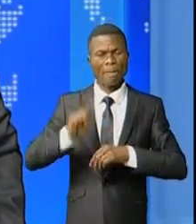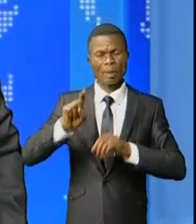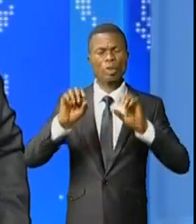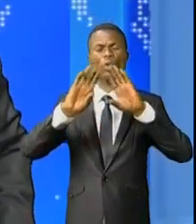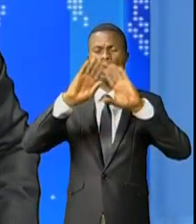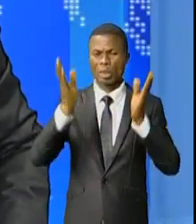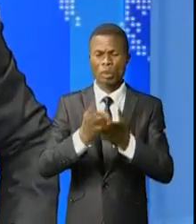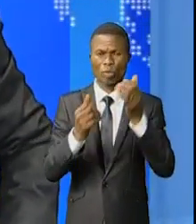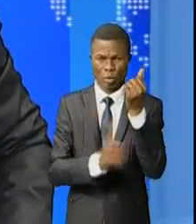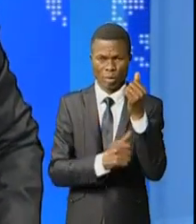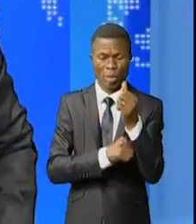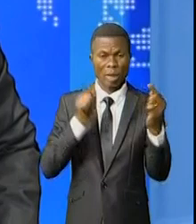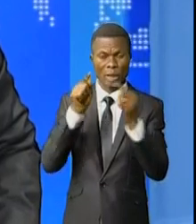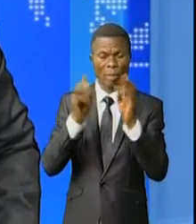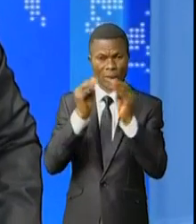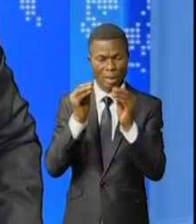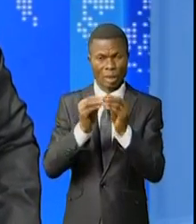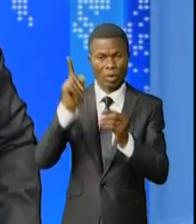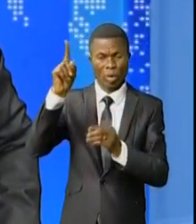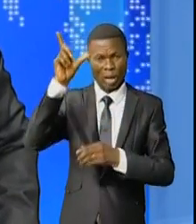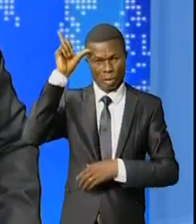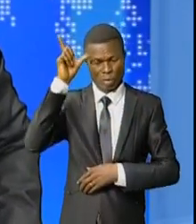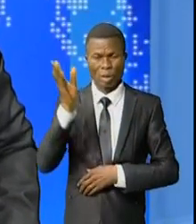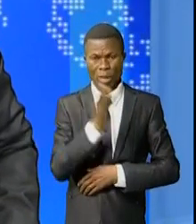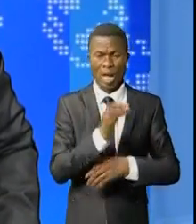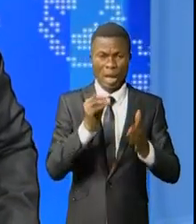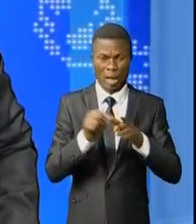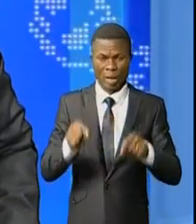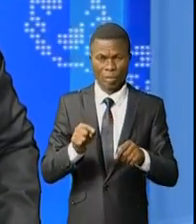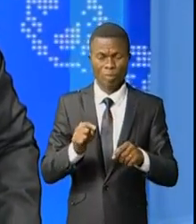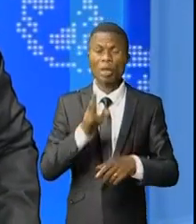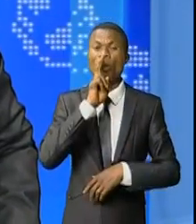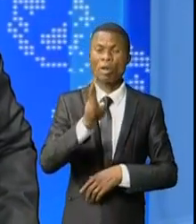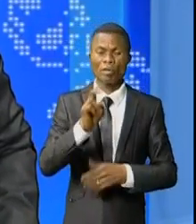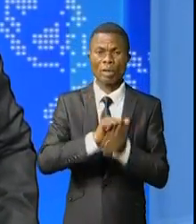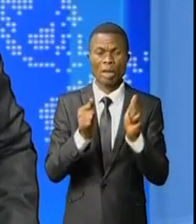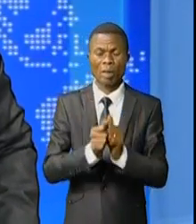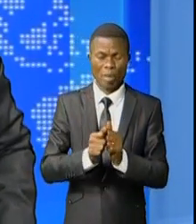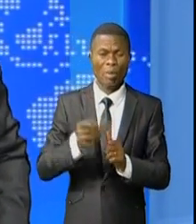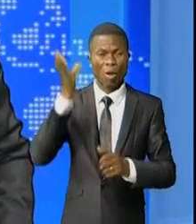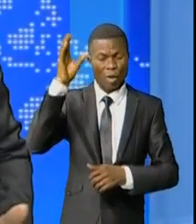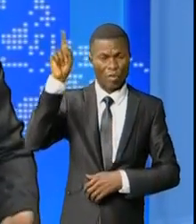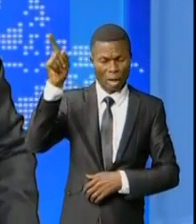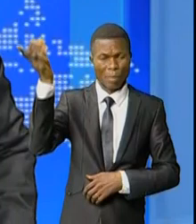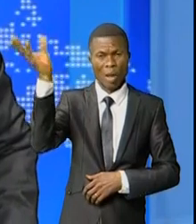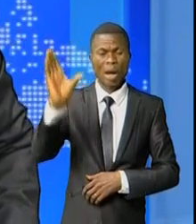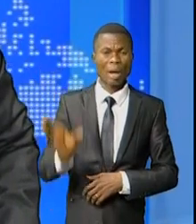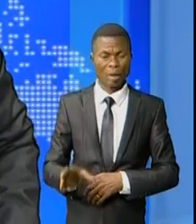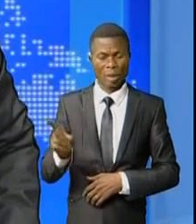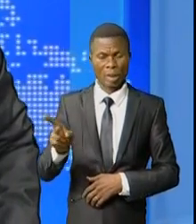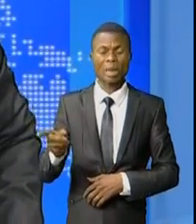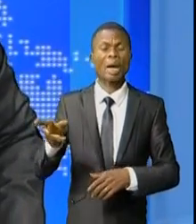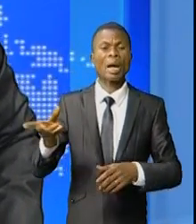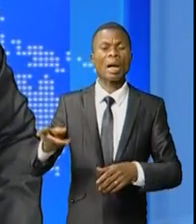société, objectif de ces assises. Également dans ce journal, la réalité du Congo profond,